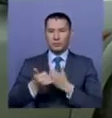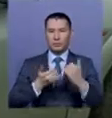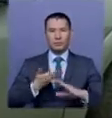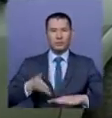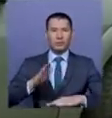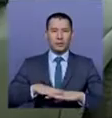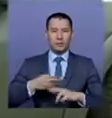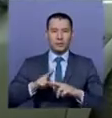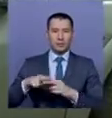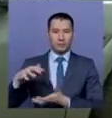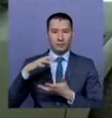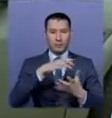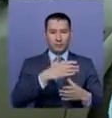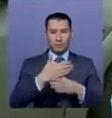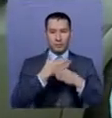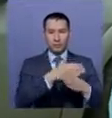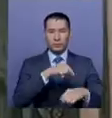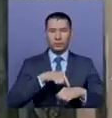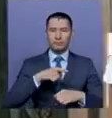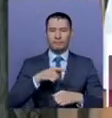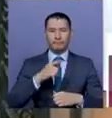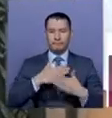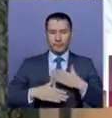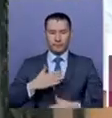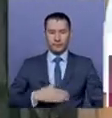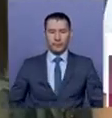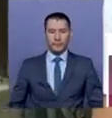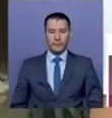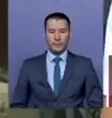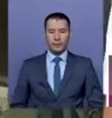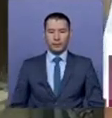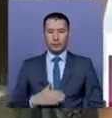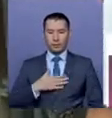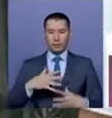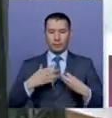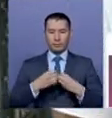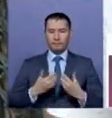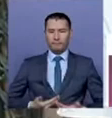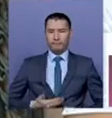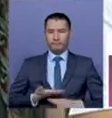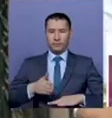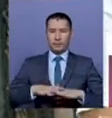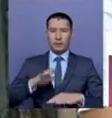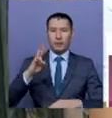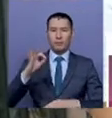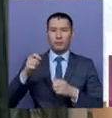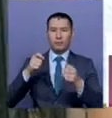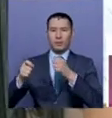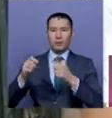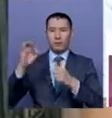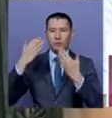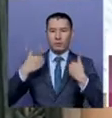бұл үлкен көмек болғанын айтады. Бұл біз үшін үлкен көмек. Нұр Отан партиясы бізді ұмыт қалдырған